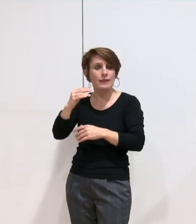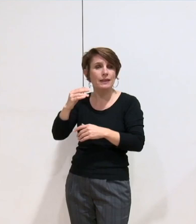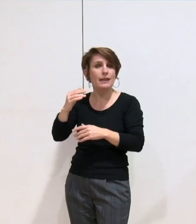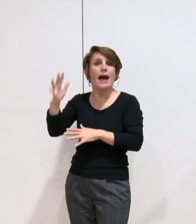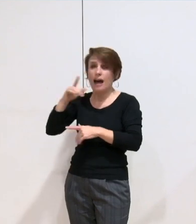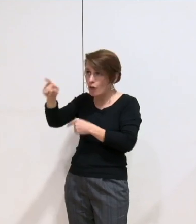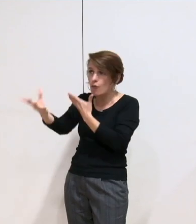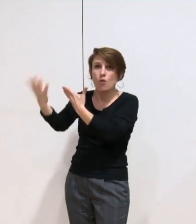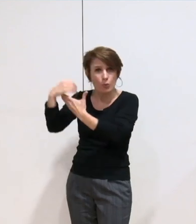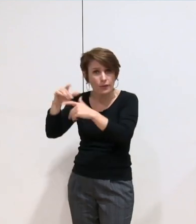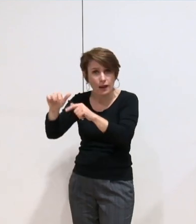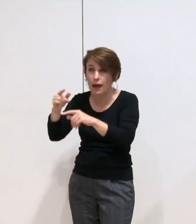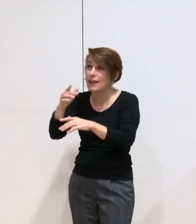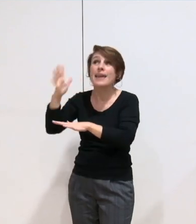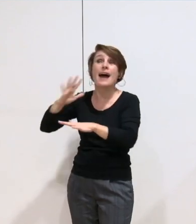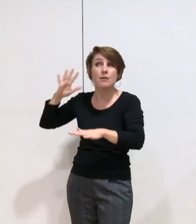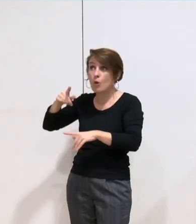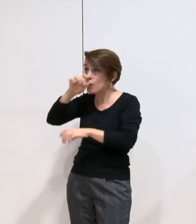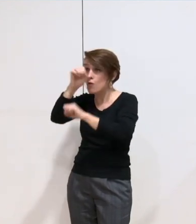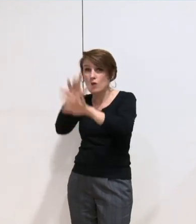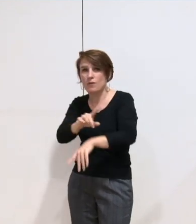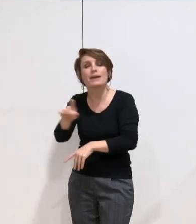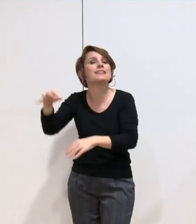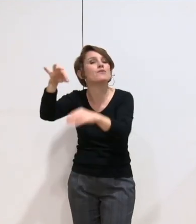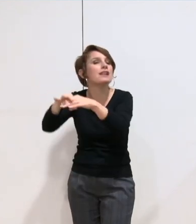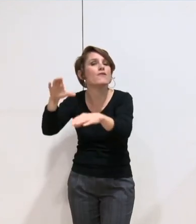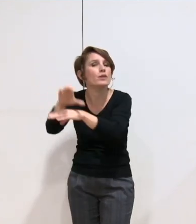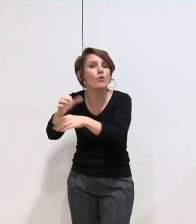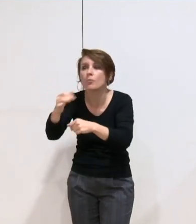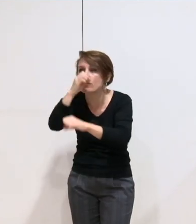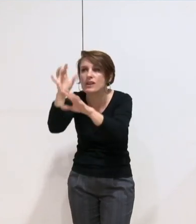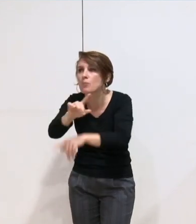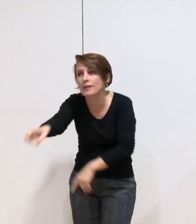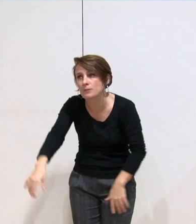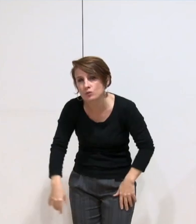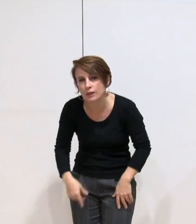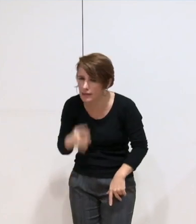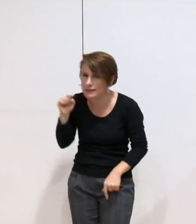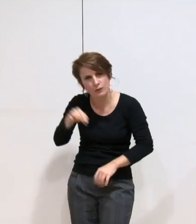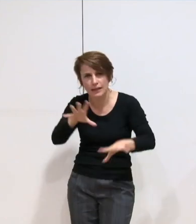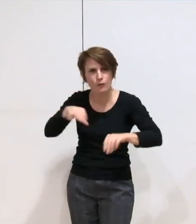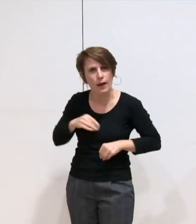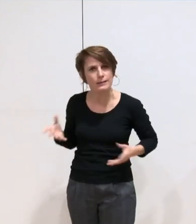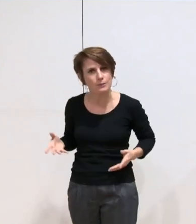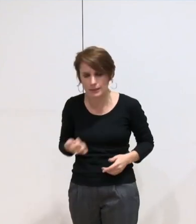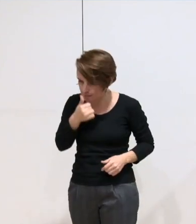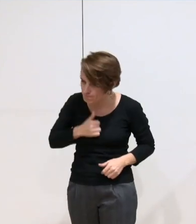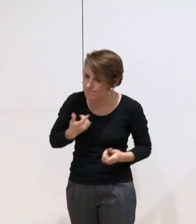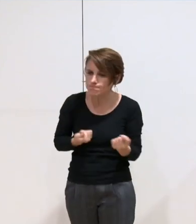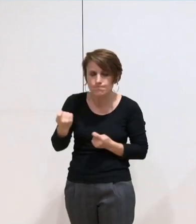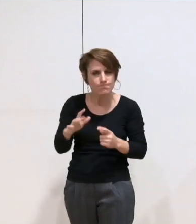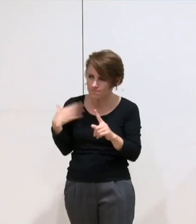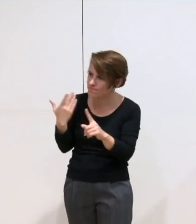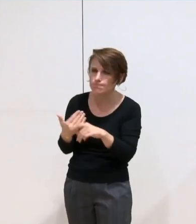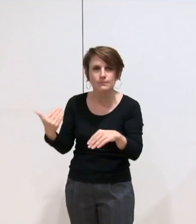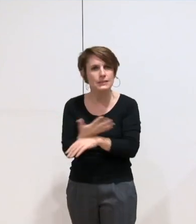vous ne l'avez pas quittée. Certes, vous avez voté contre, mais à un moment, il faut aussi savoir assumer les uns et les autres le